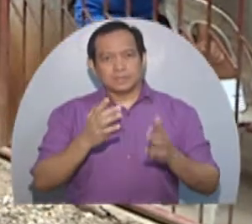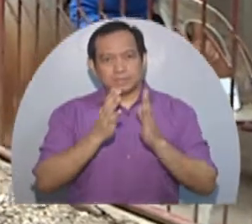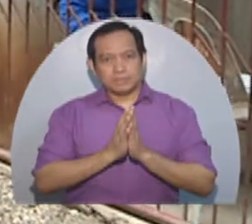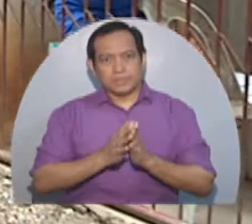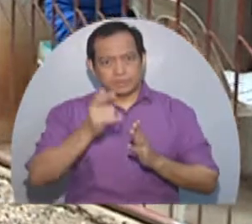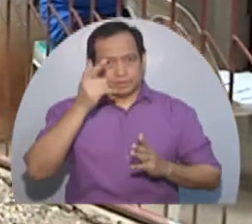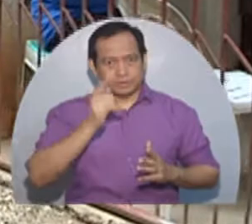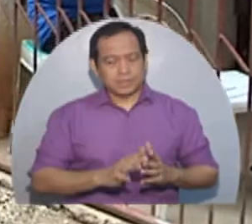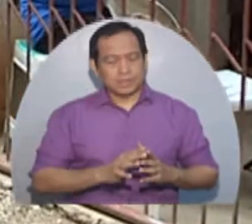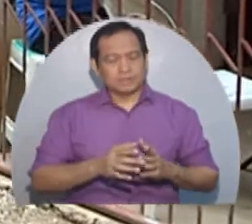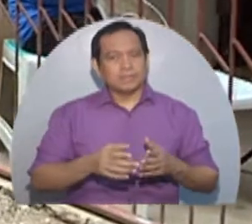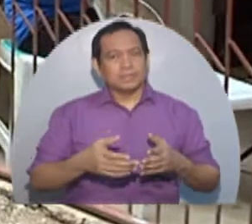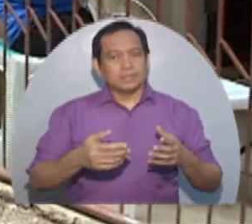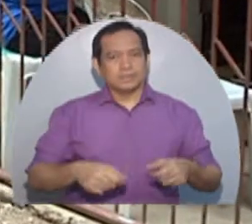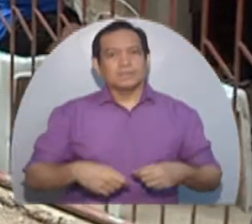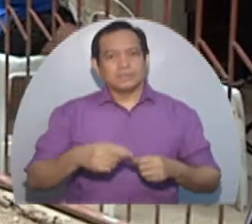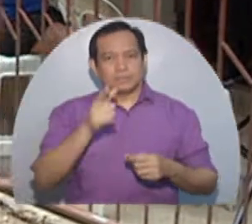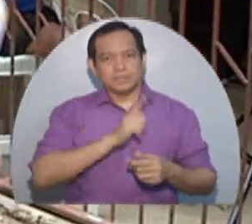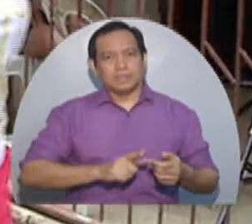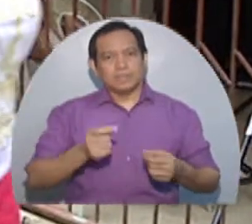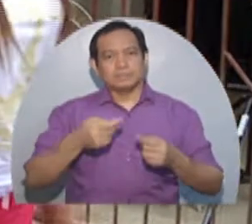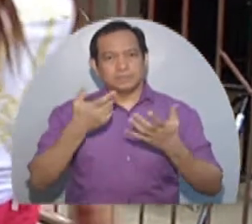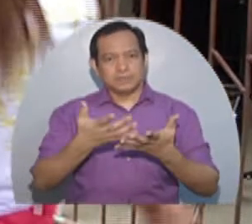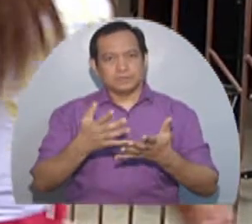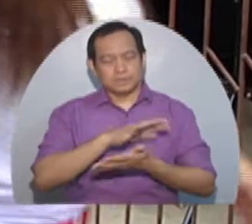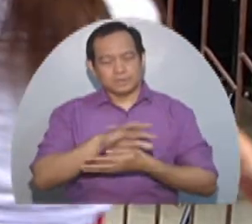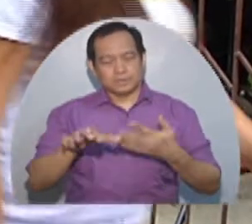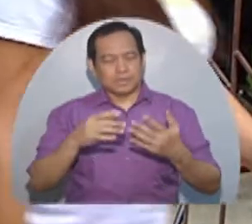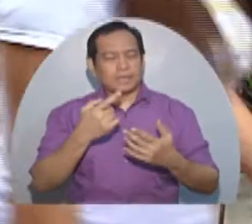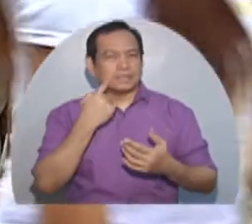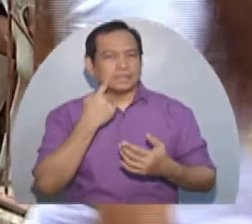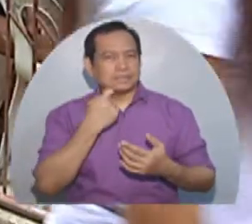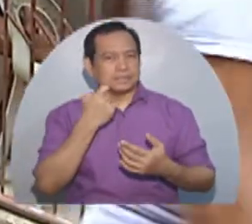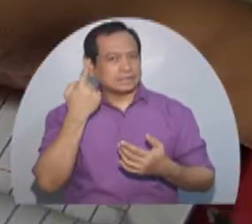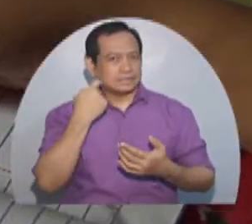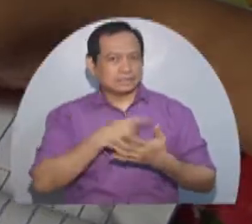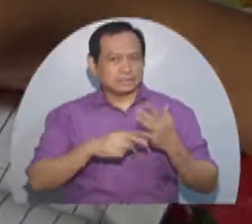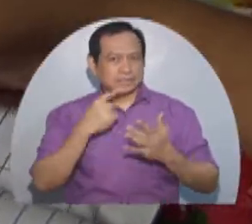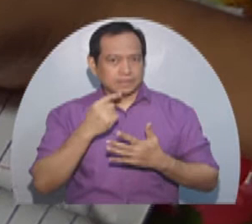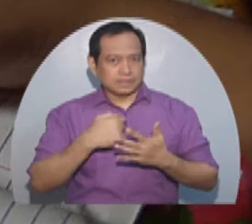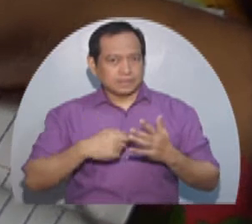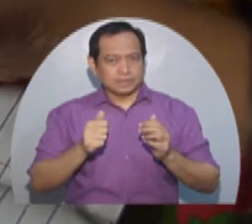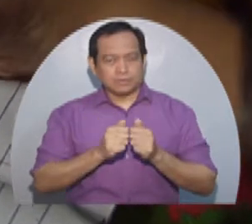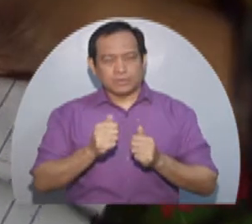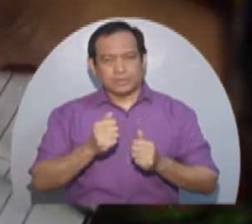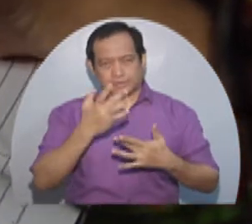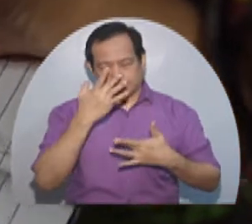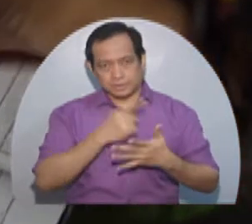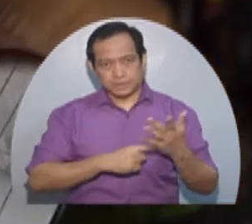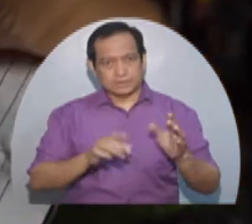yung pray ko kay God na bahala na kayo, God, sabi ko nang ganun po sa sarili ko kanina. Sa kabila ng kanyang